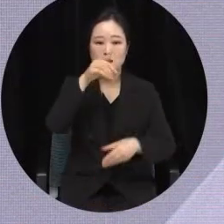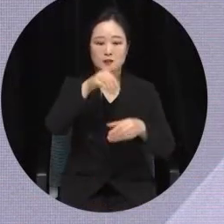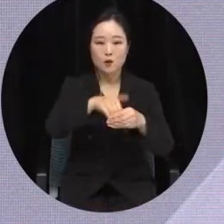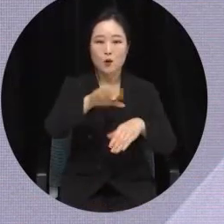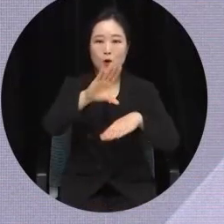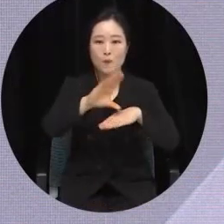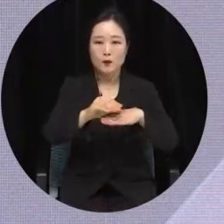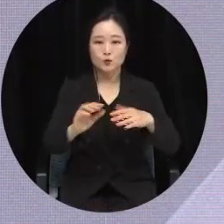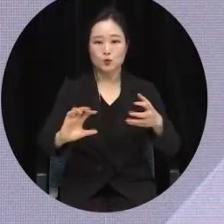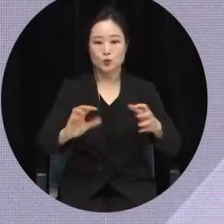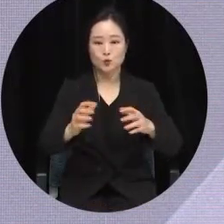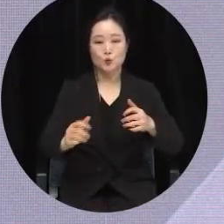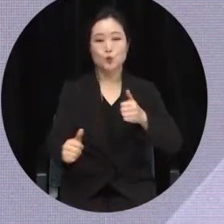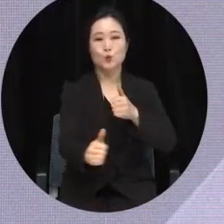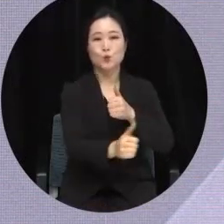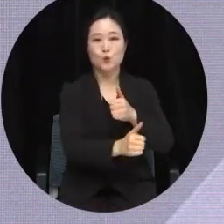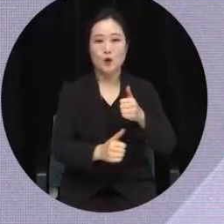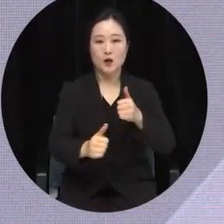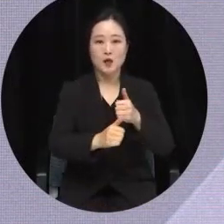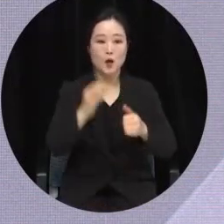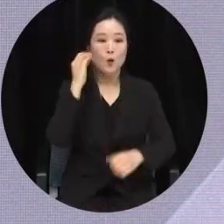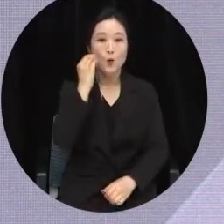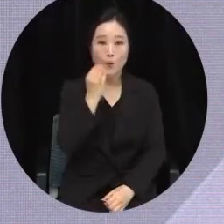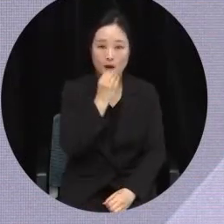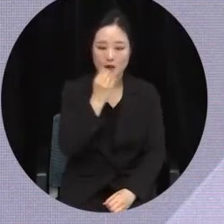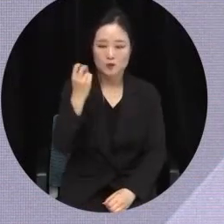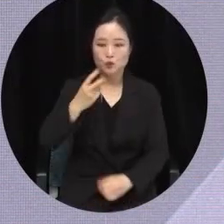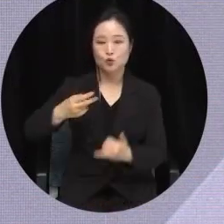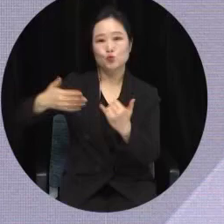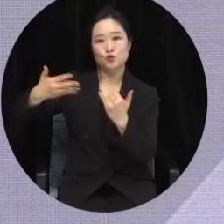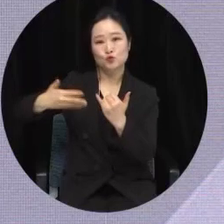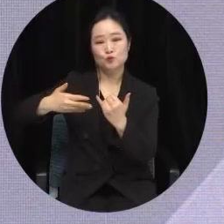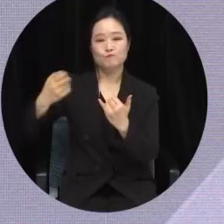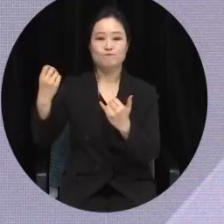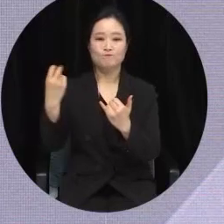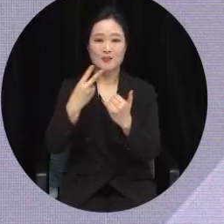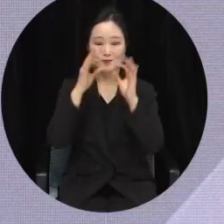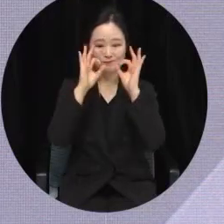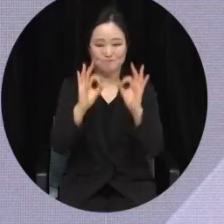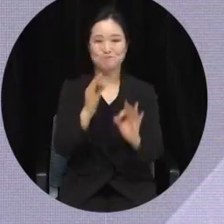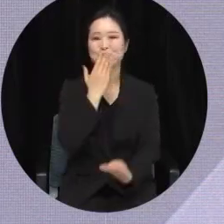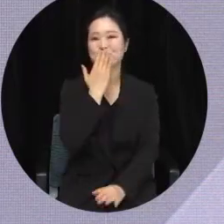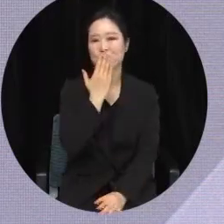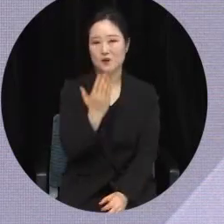중앙선거방송토론위원회 홈페이지와 유튜브에서 다시 보실 수 있습니다.